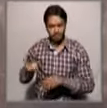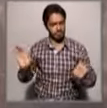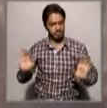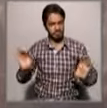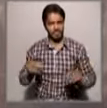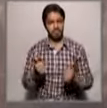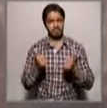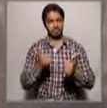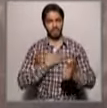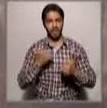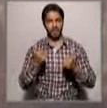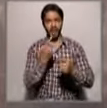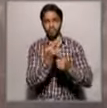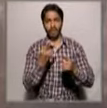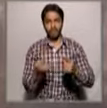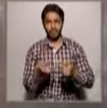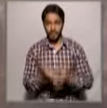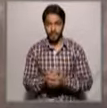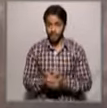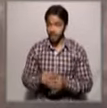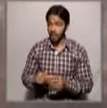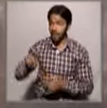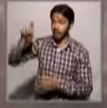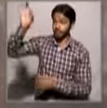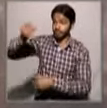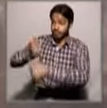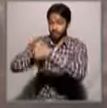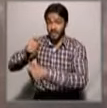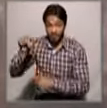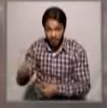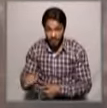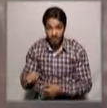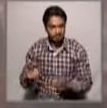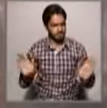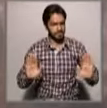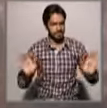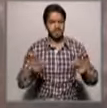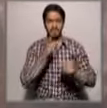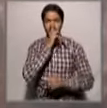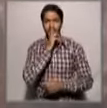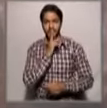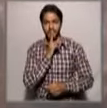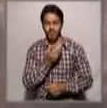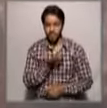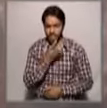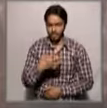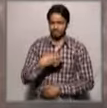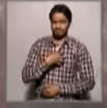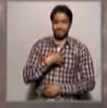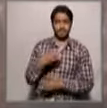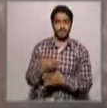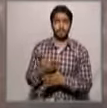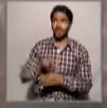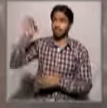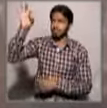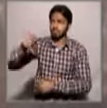فاسترجعي واستغفري وخير لك أن تصبري، فالصبر في هذه المقامات